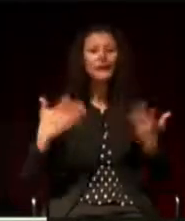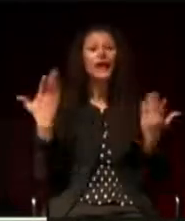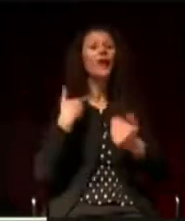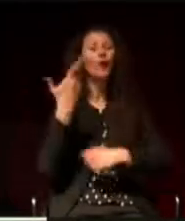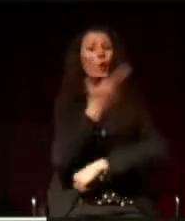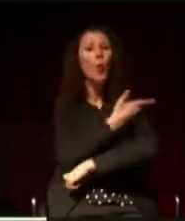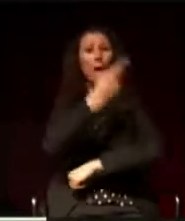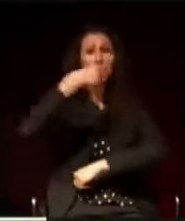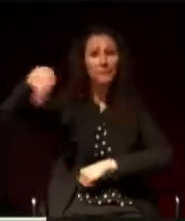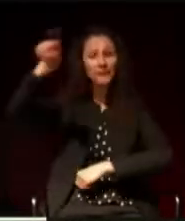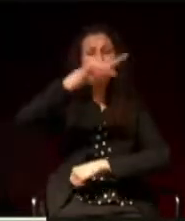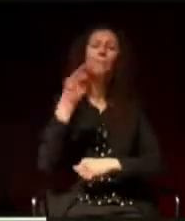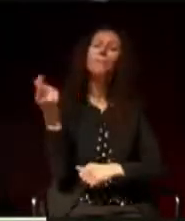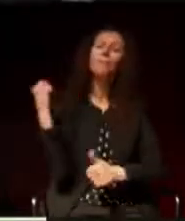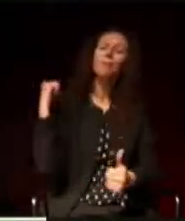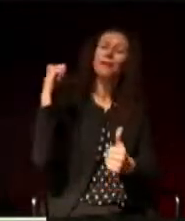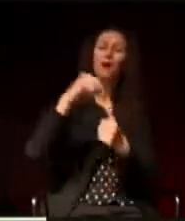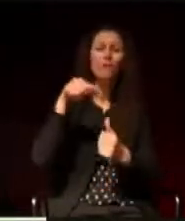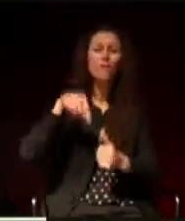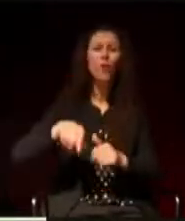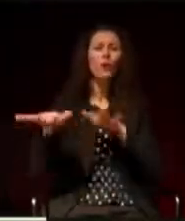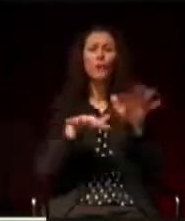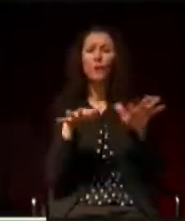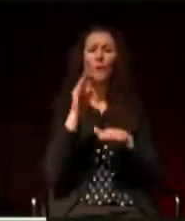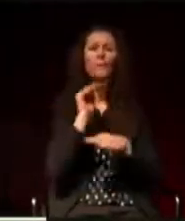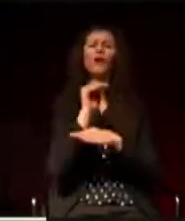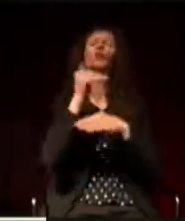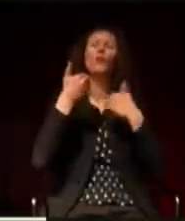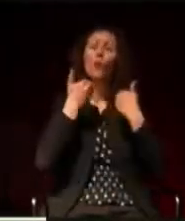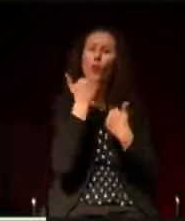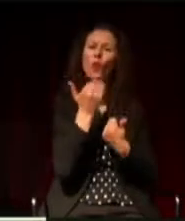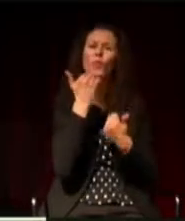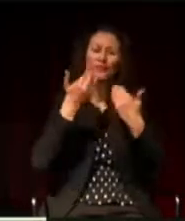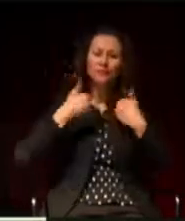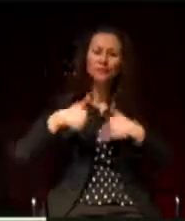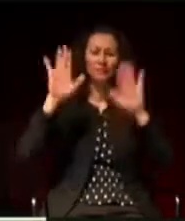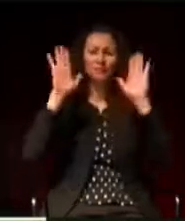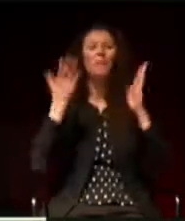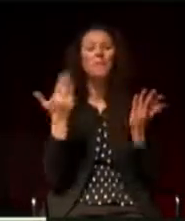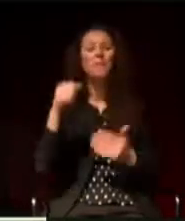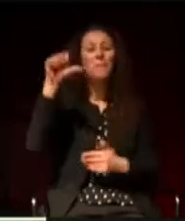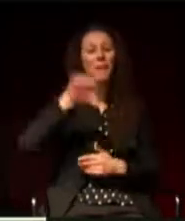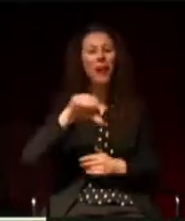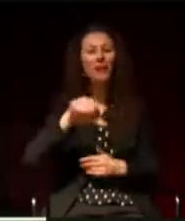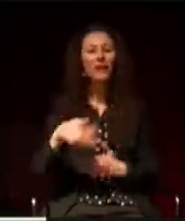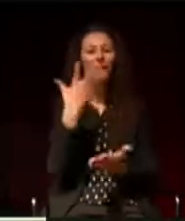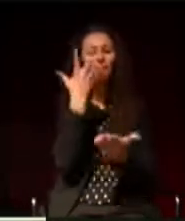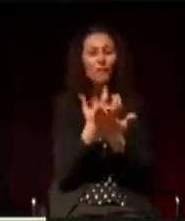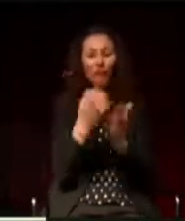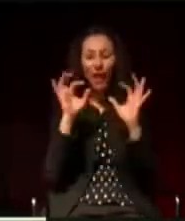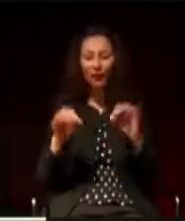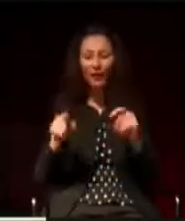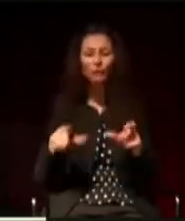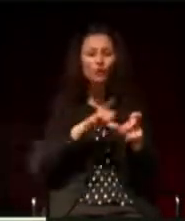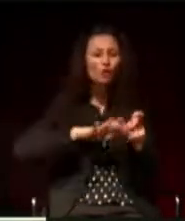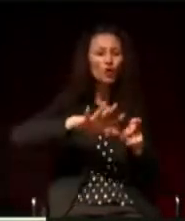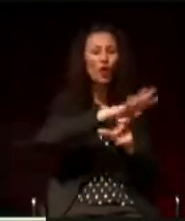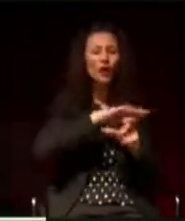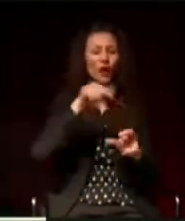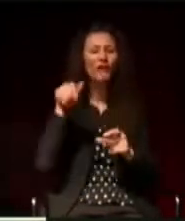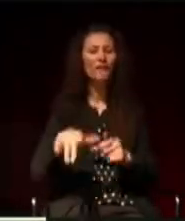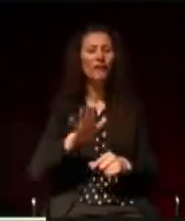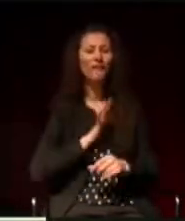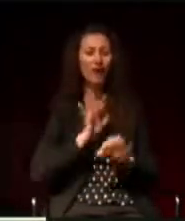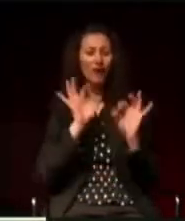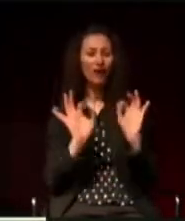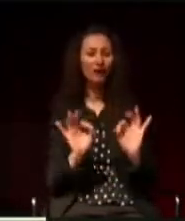ülkemizde bir daha böyle depremler yaşanmasın. Ama maalesef mevcut bu coğrafyamız var olduğu